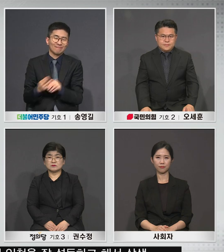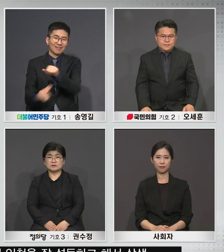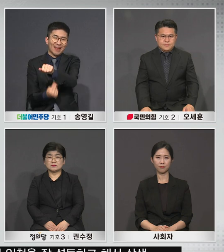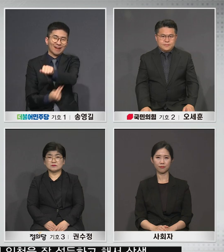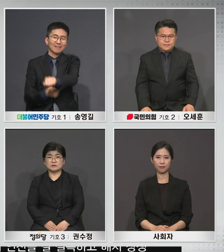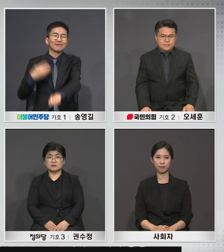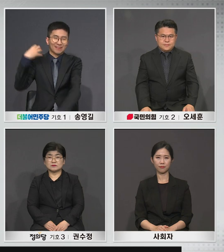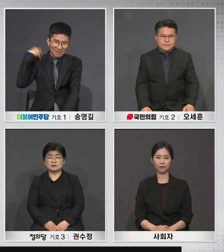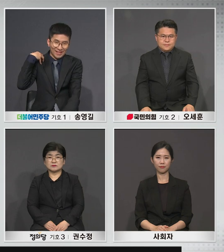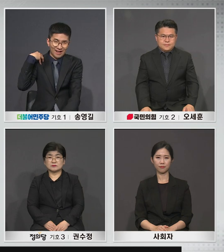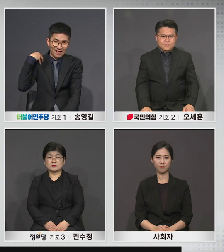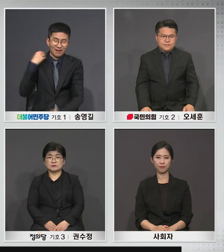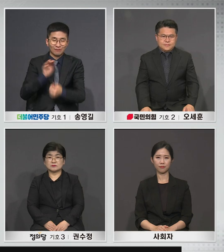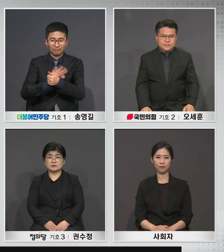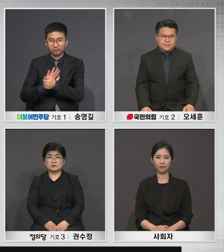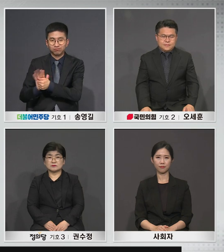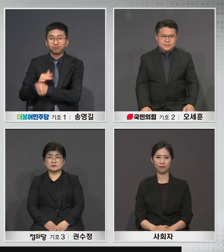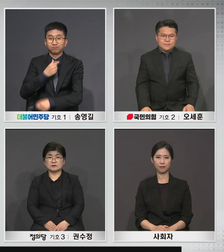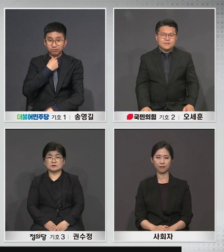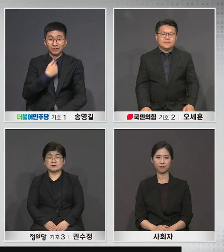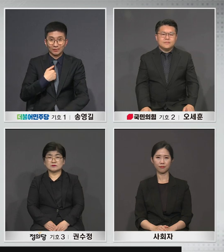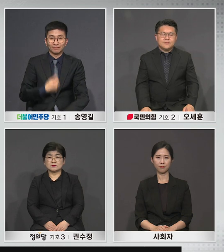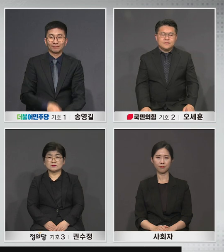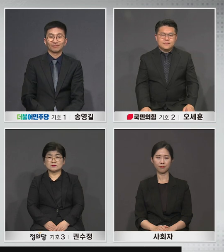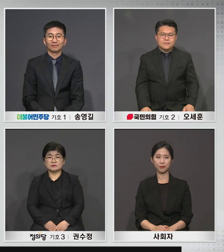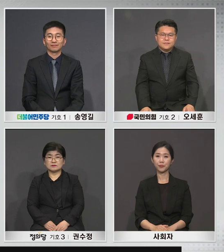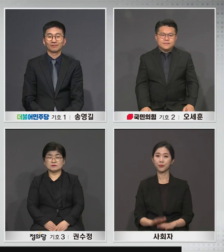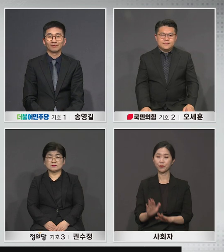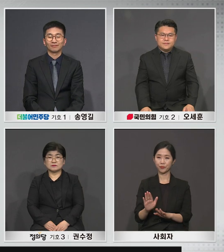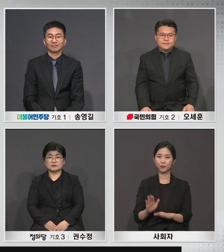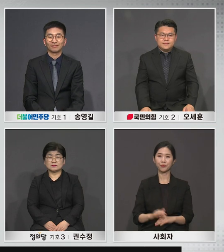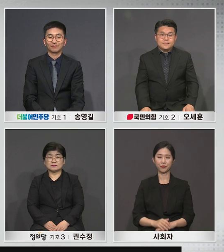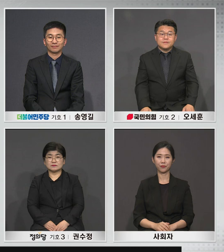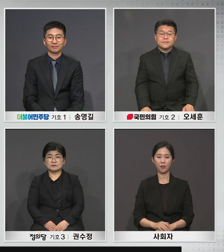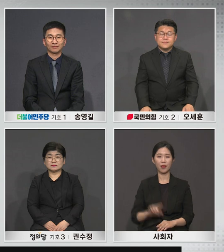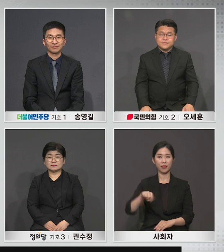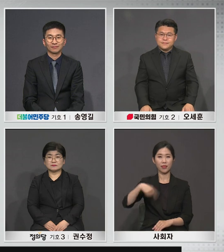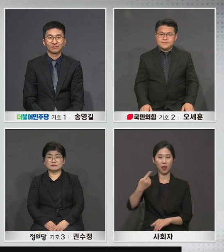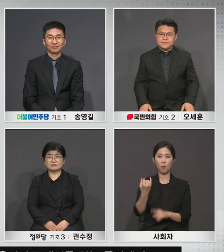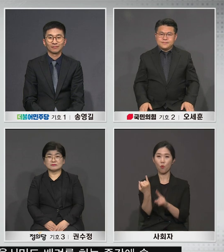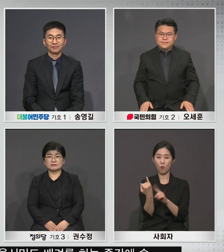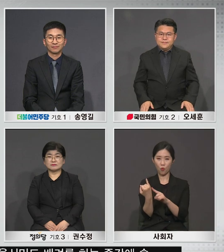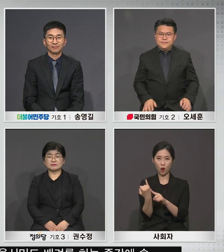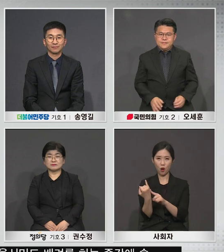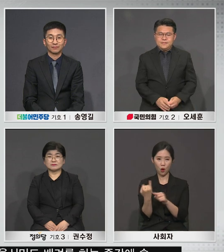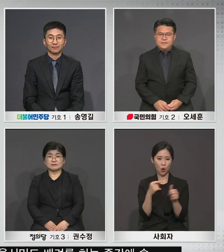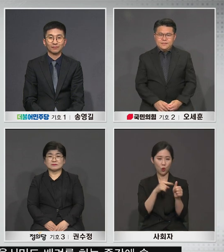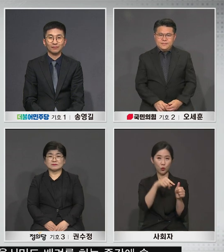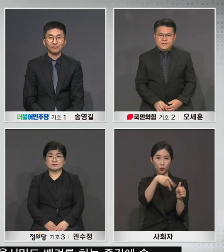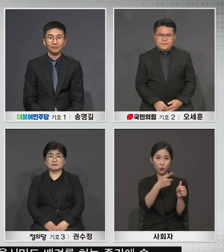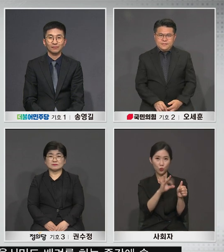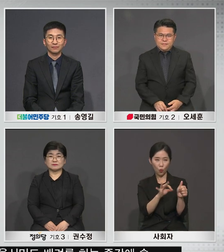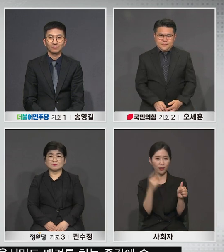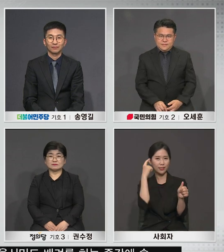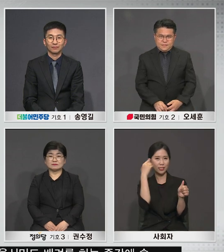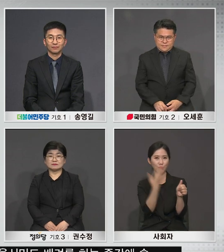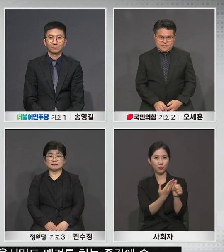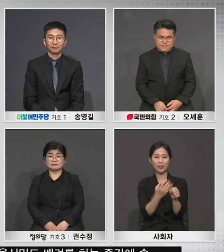가장 좋은 위치에 있는 게... 이번에는 권수정 후보께서 송영길 후보께 30초간 질문해 주시면 됩니다.